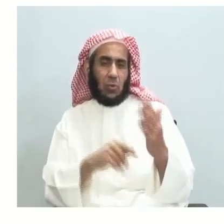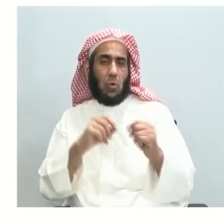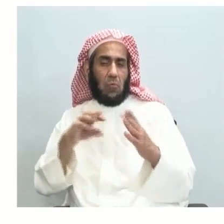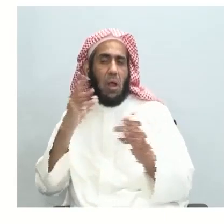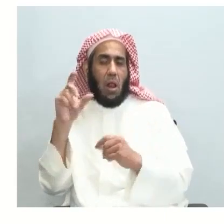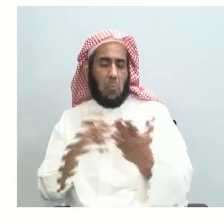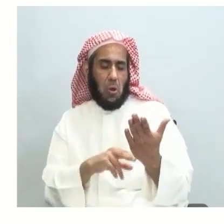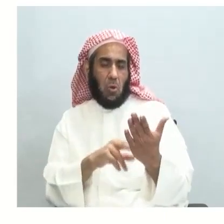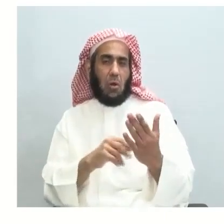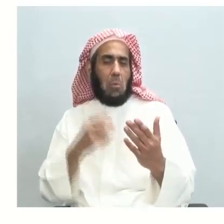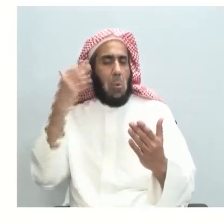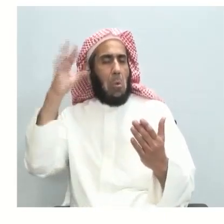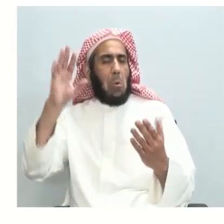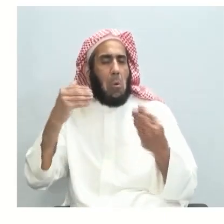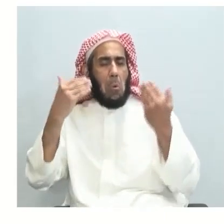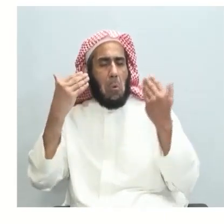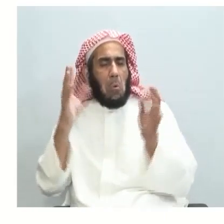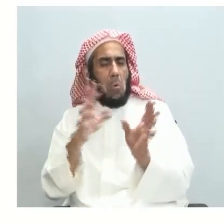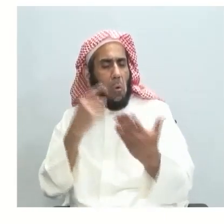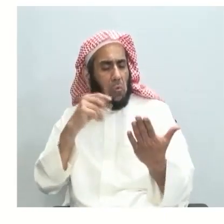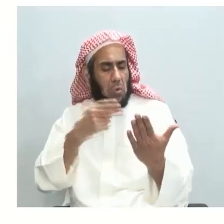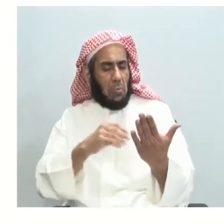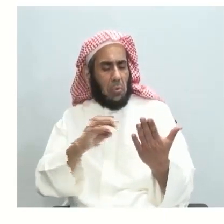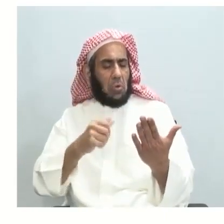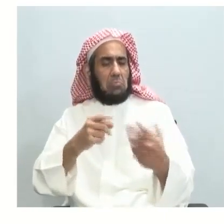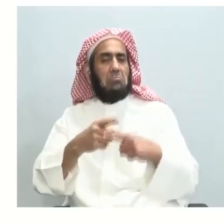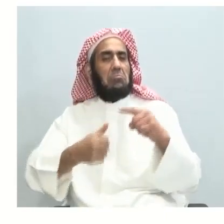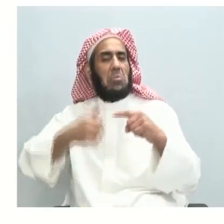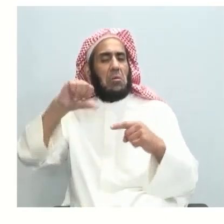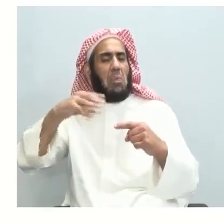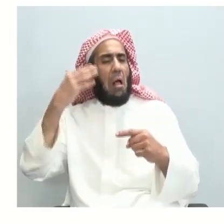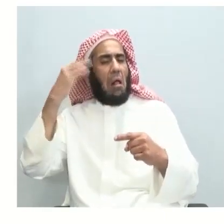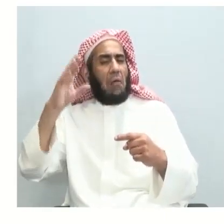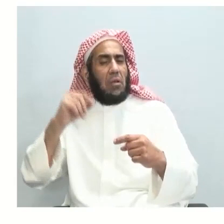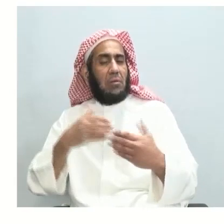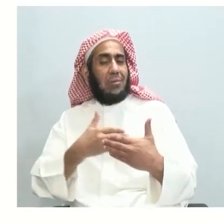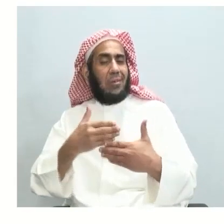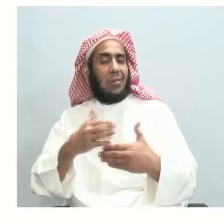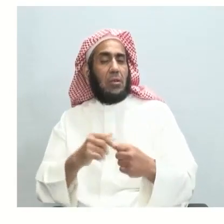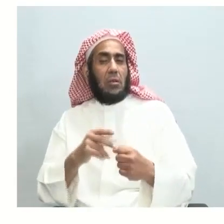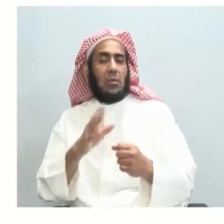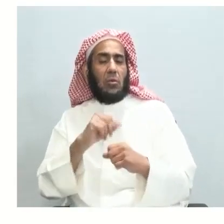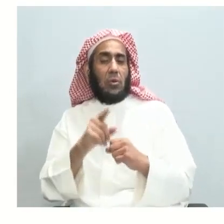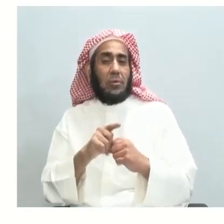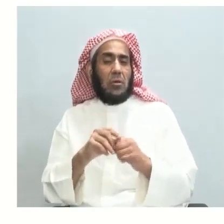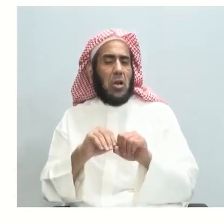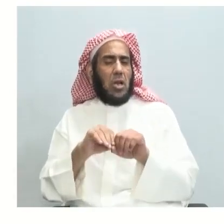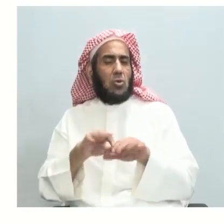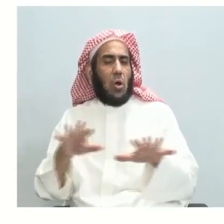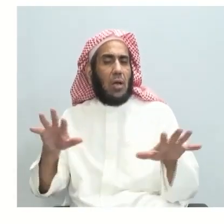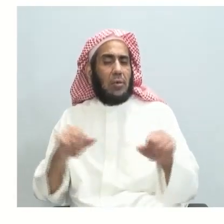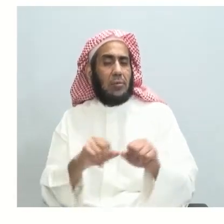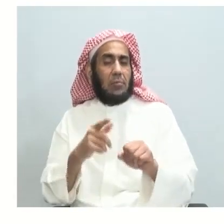العميل ويكون ل العميل حريه في كتابه الملاحظات الايجابيه والسلبيه وتلافيا لذلك قد لا يكون مثلا نشرها